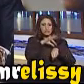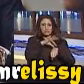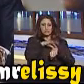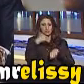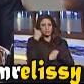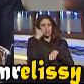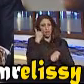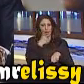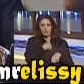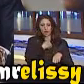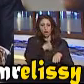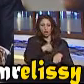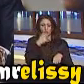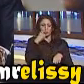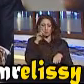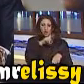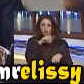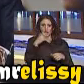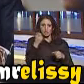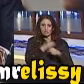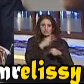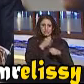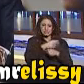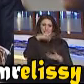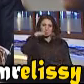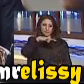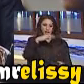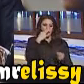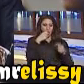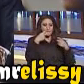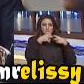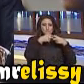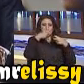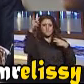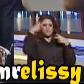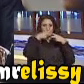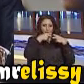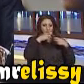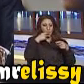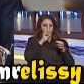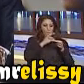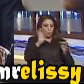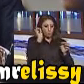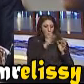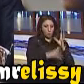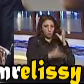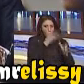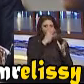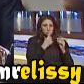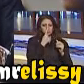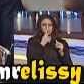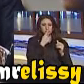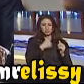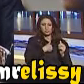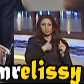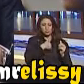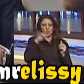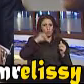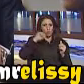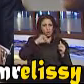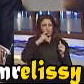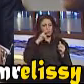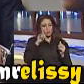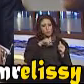السيد محافظ القاهرة، أرجو أن يتم تدخل لحل هذه الأزمة، يعني مش معقول الناس تبقى عايشة على طول في أزمة،